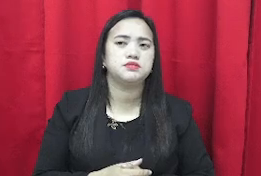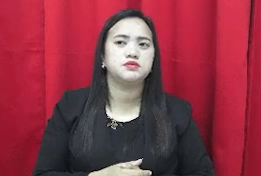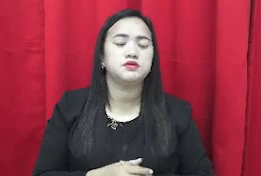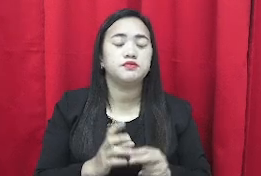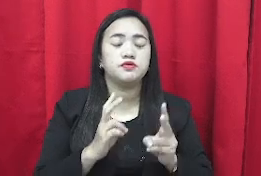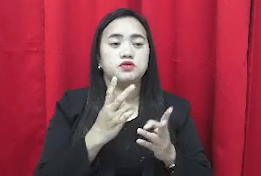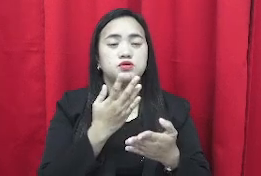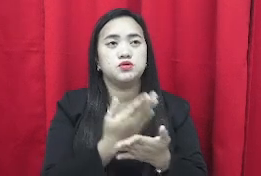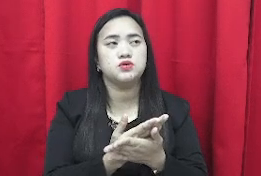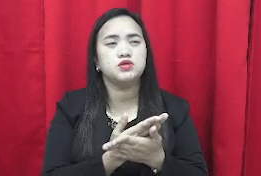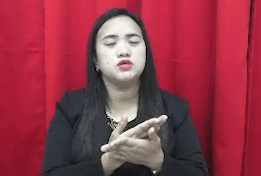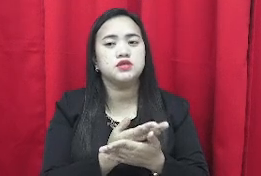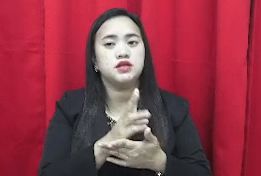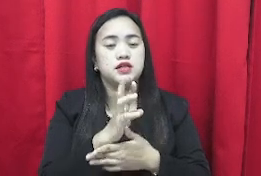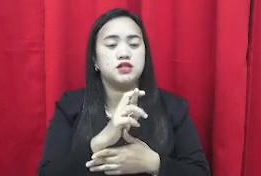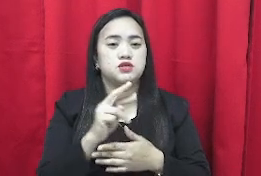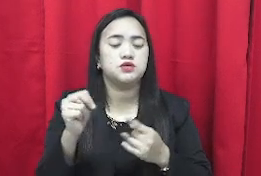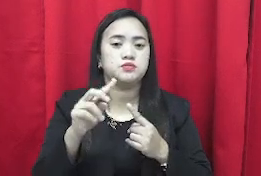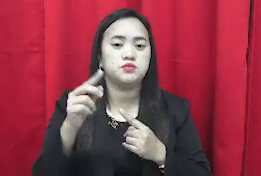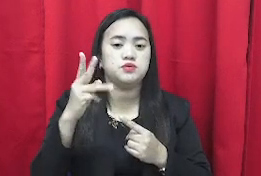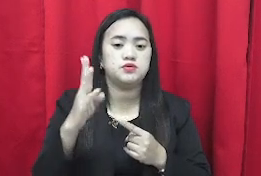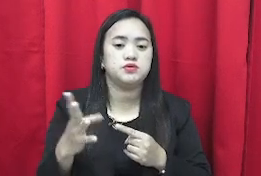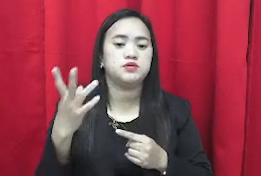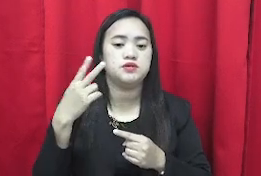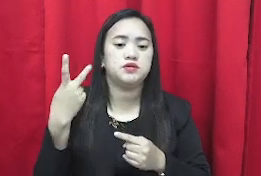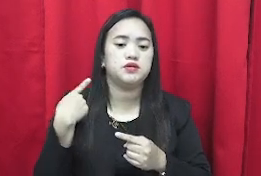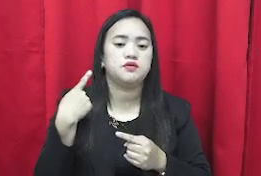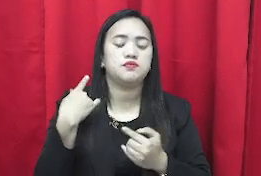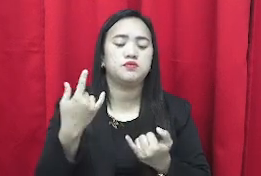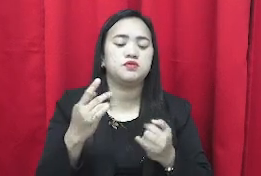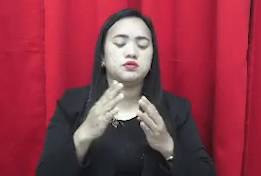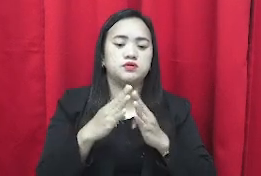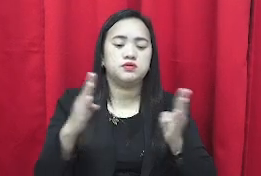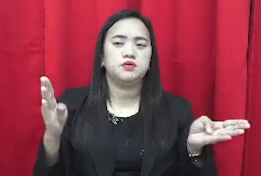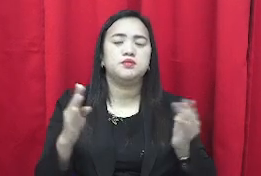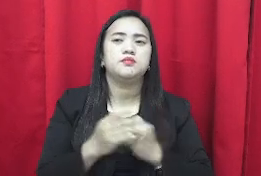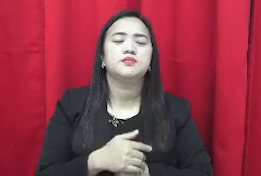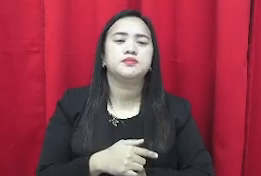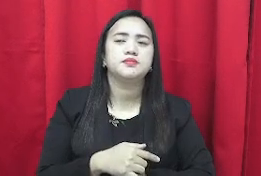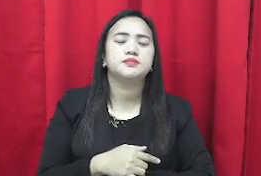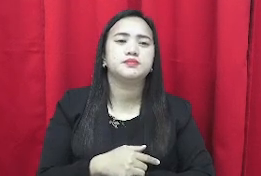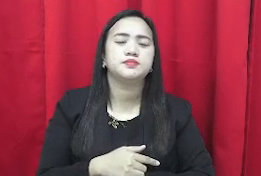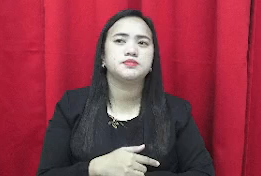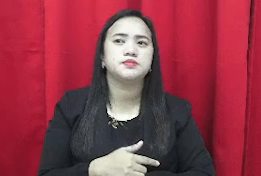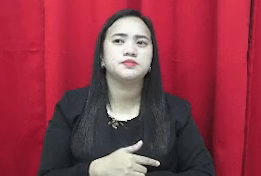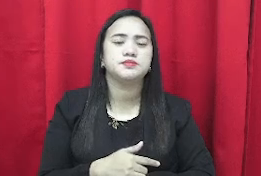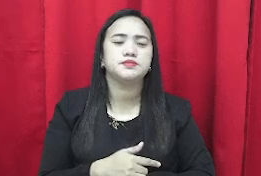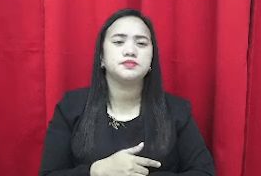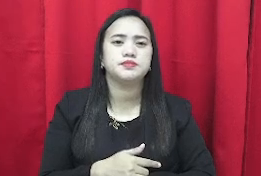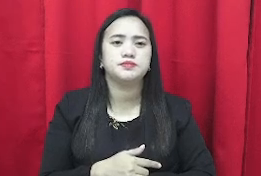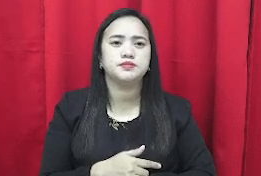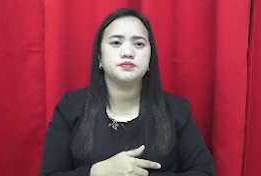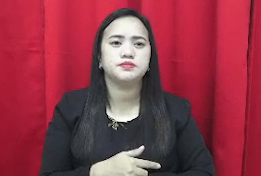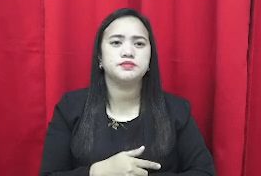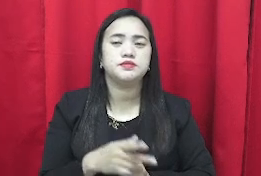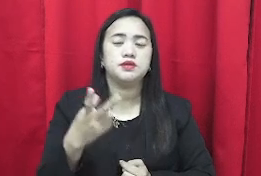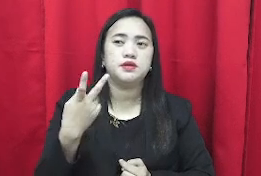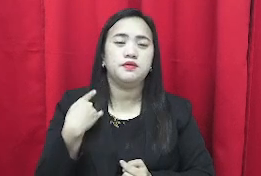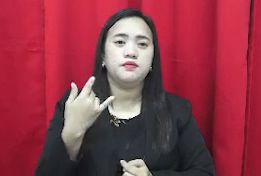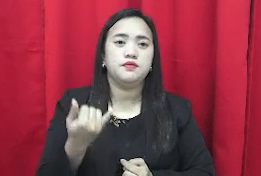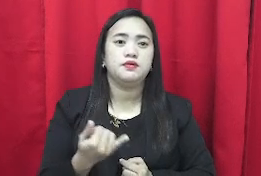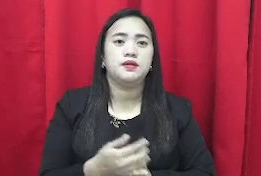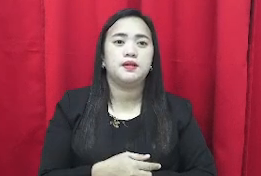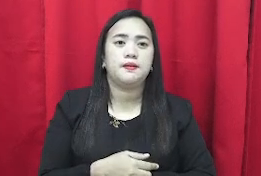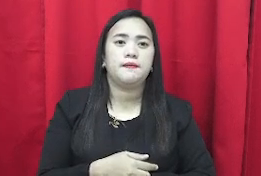Diyos maging nagkaroon sila ng mataas na respeto sa Diyos ay talagang hindi kampante tayo na hindi sila pababayaan ng